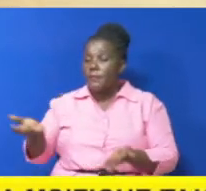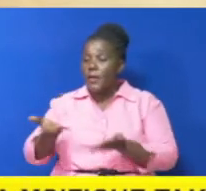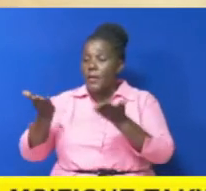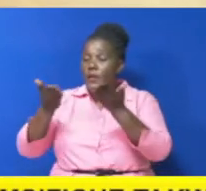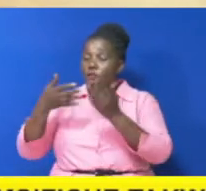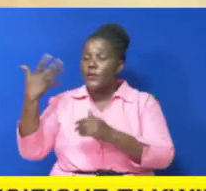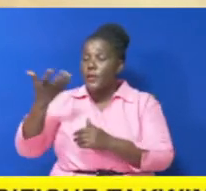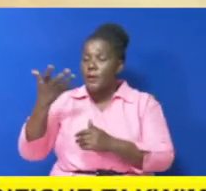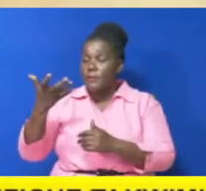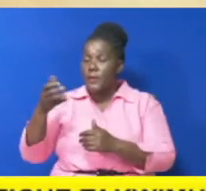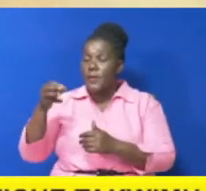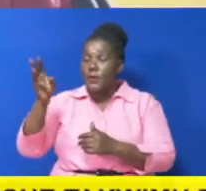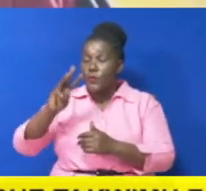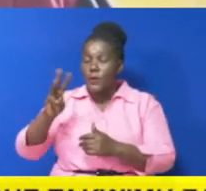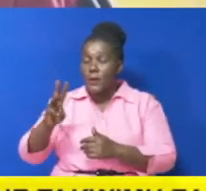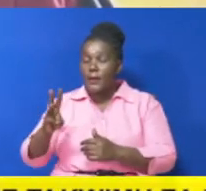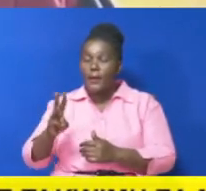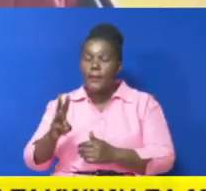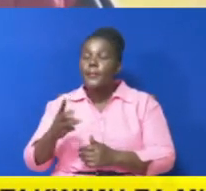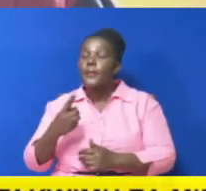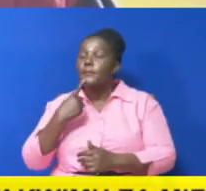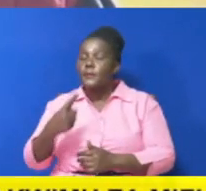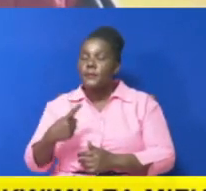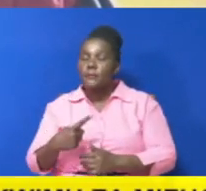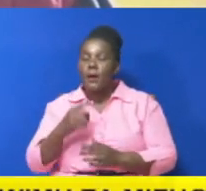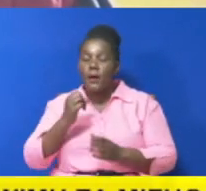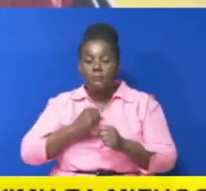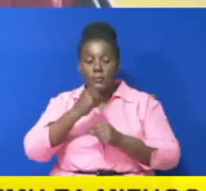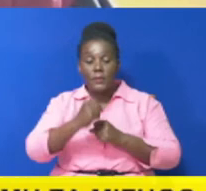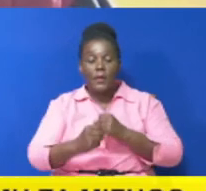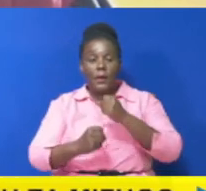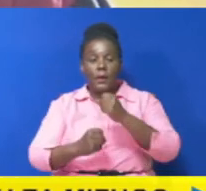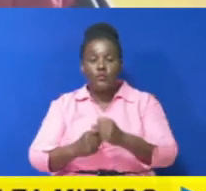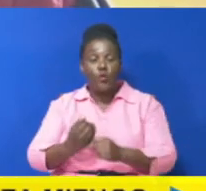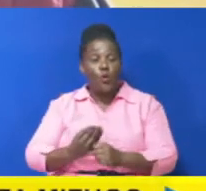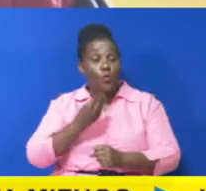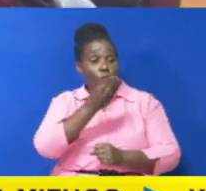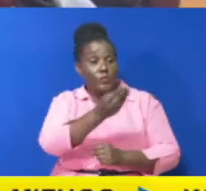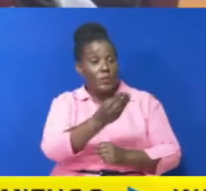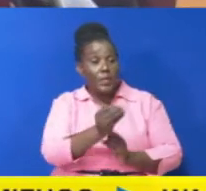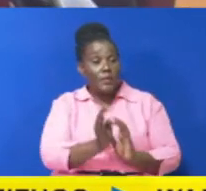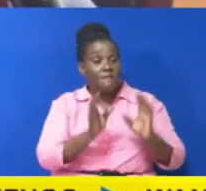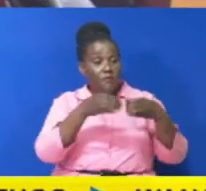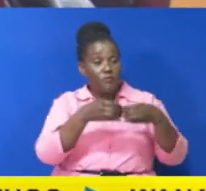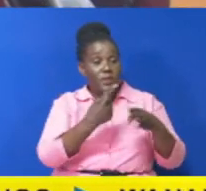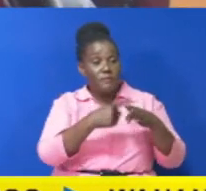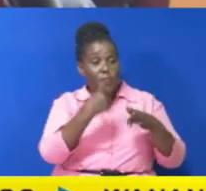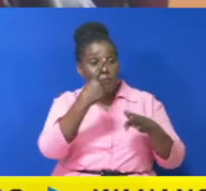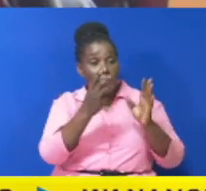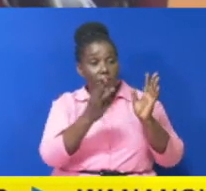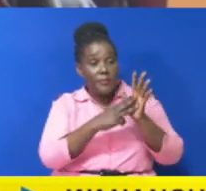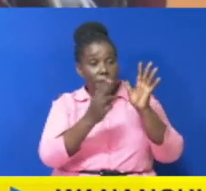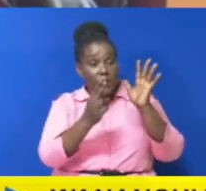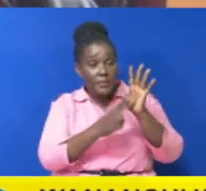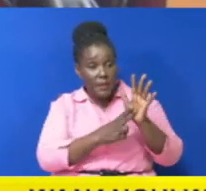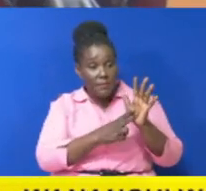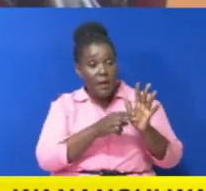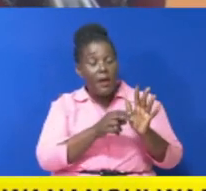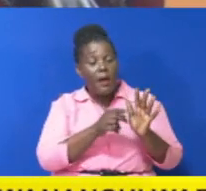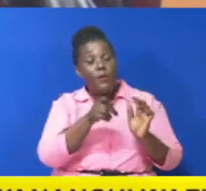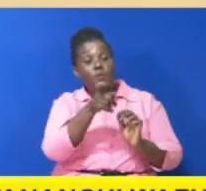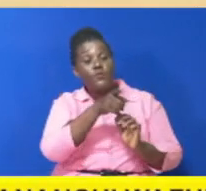wilaya ya Karagwe Edna Kebiazi anasema mchakato kufikisha mahakamani vikundi zaidi ya 187 vyenye madeni